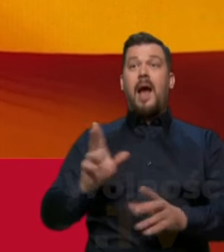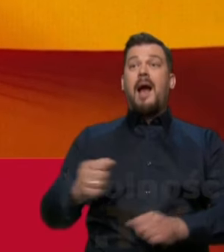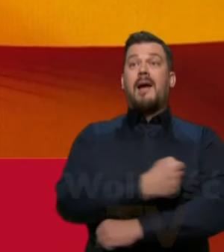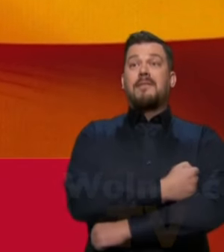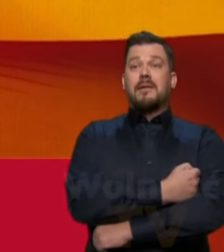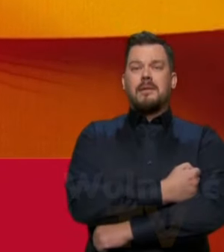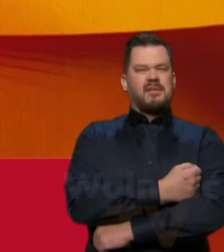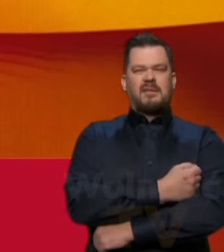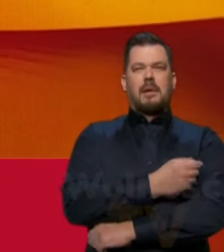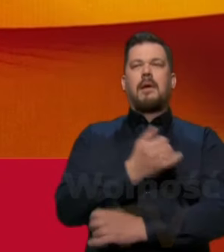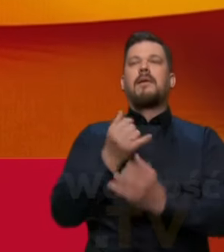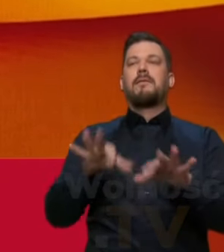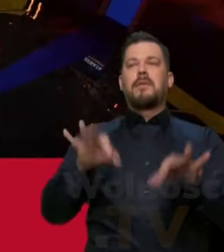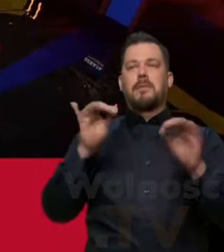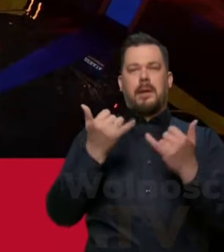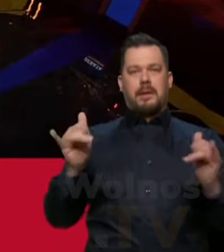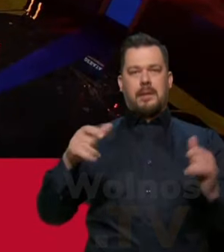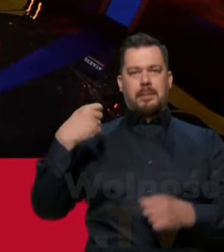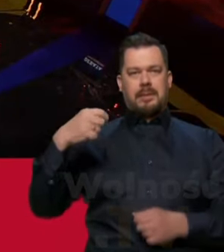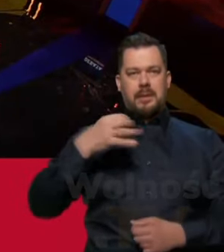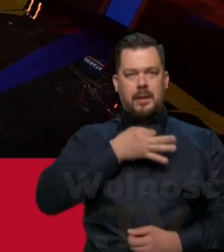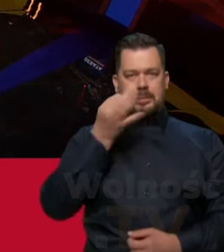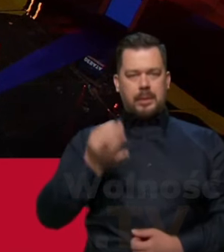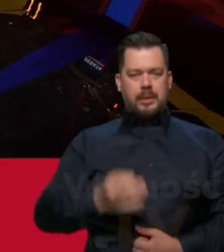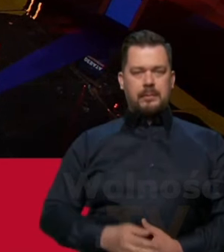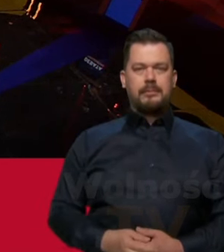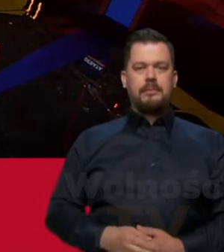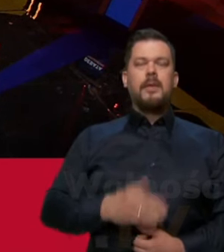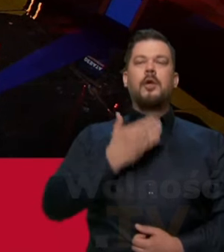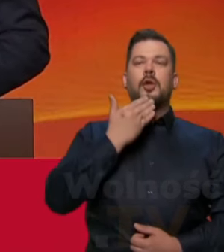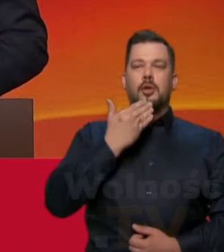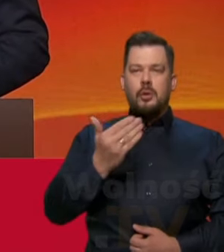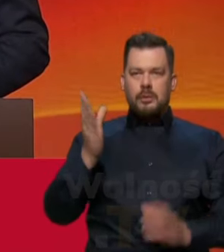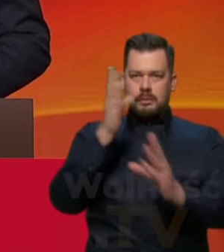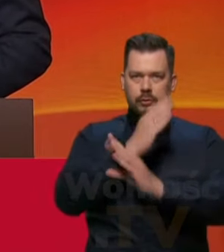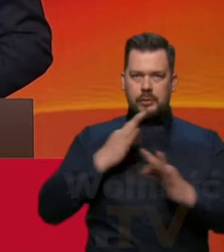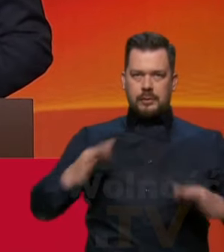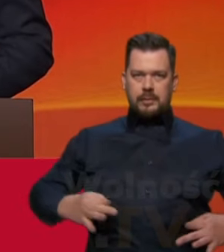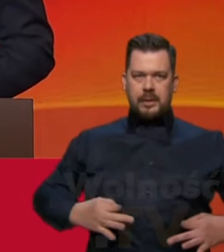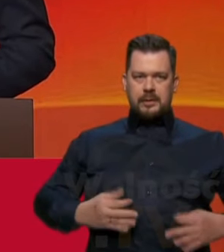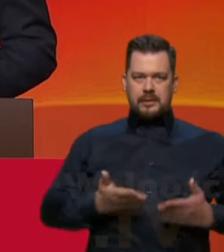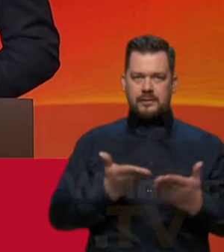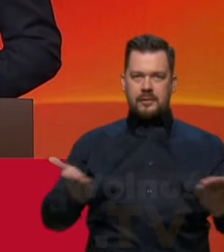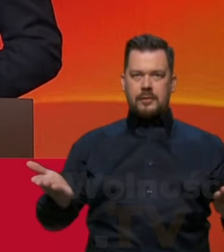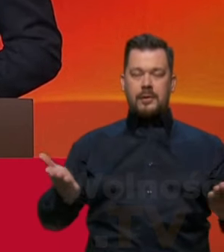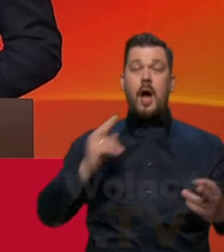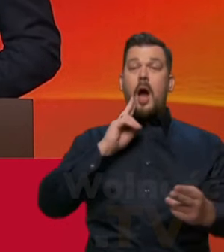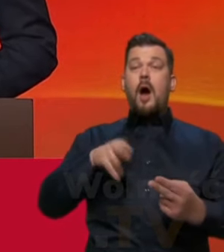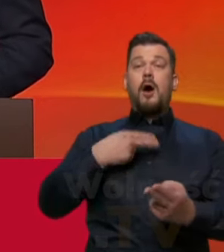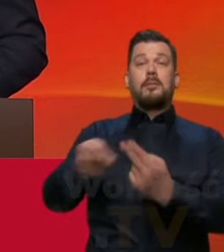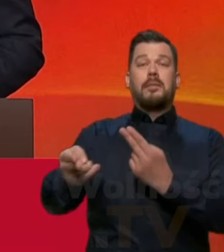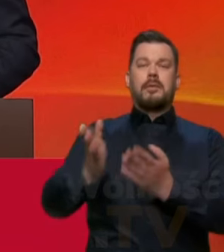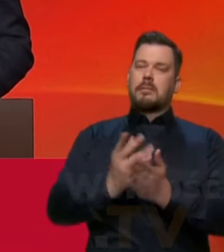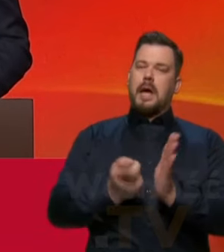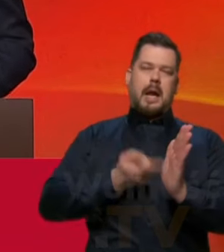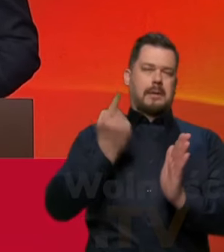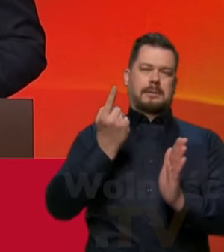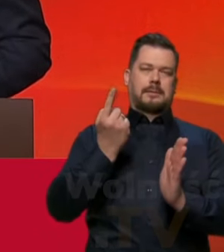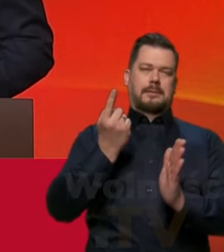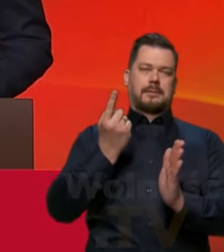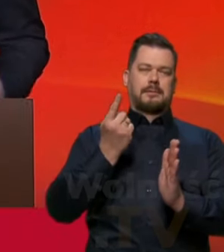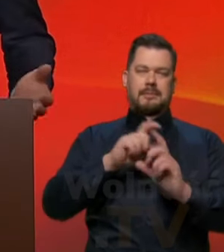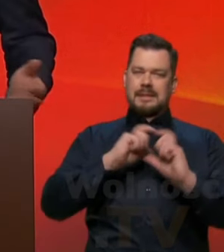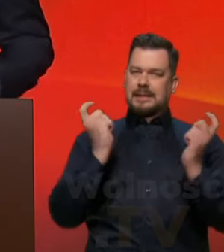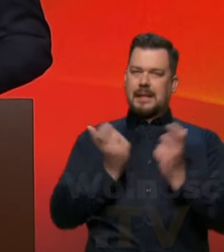musimy wybrać innego prezydenta. Bardzo dziękujemy. Szanowni Państwo, przypominamy, że z riposty można skorzystać tylko raz w trakcie